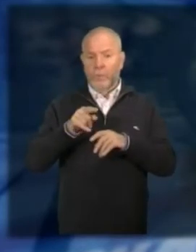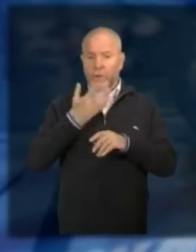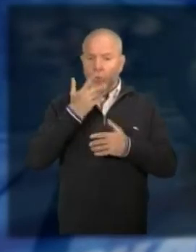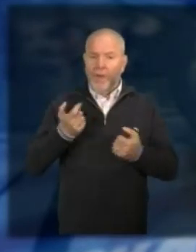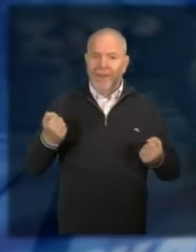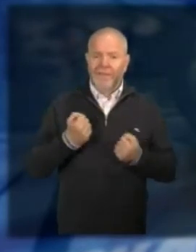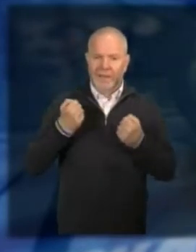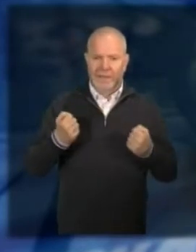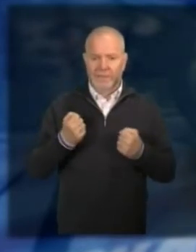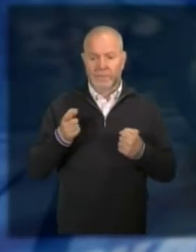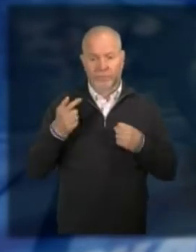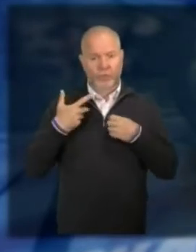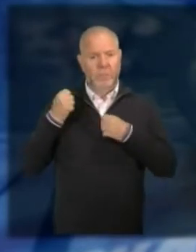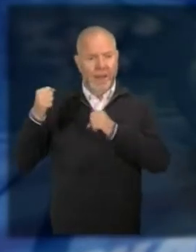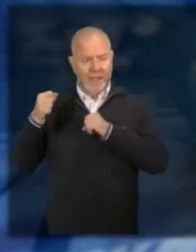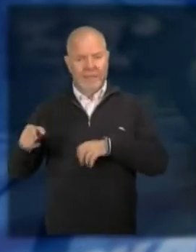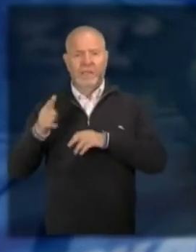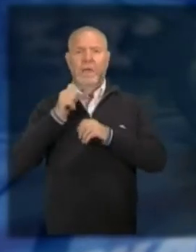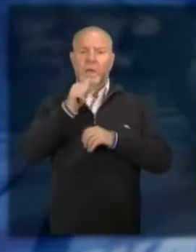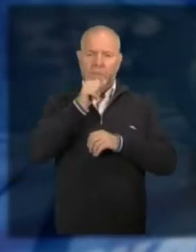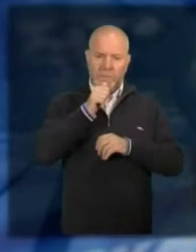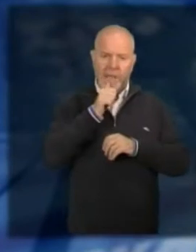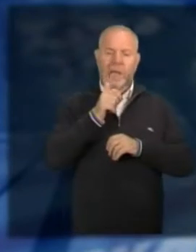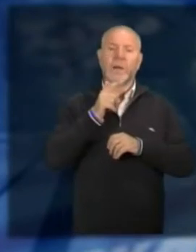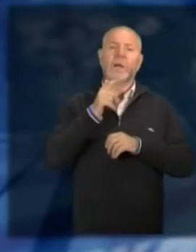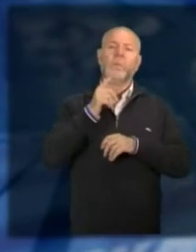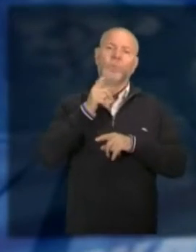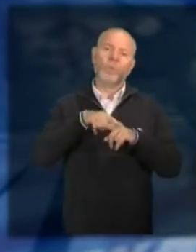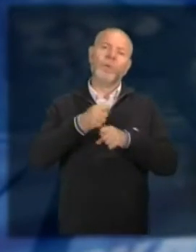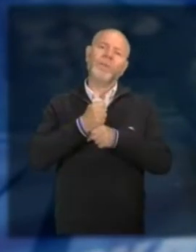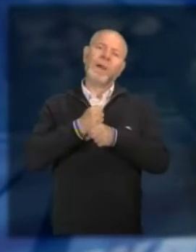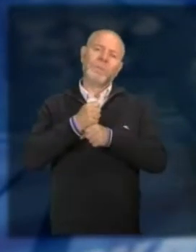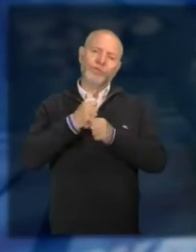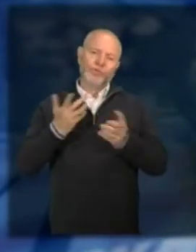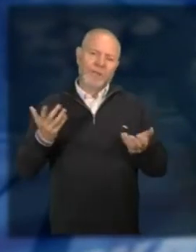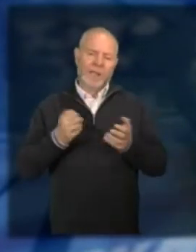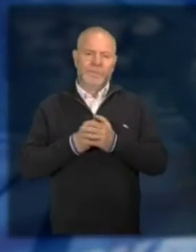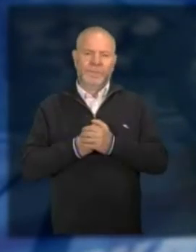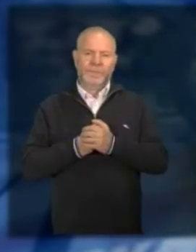servizi, una palestra, un bar e un armadio farmaceutico a disposizione anche degli esterni.